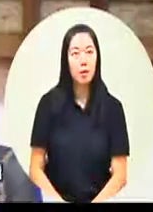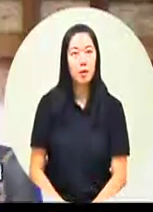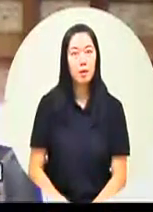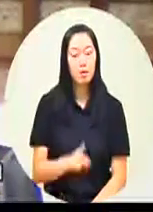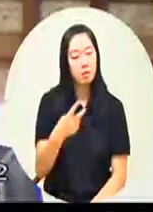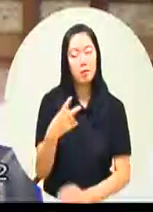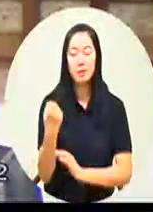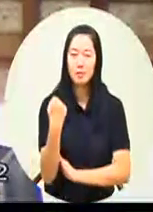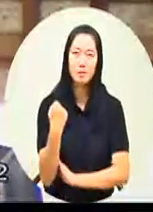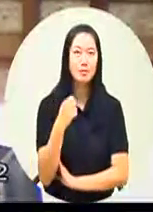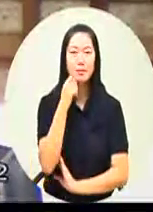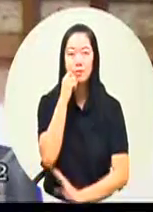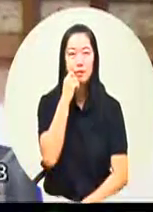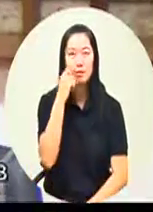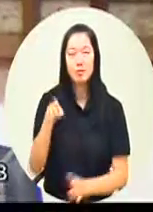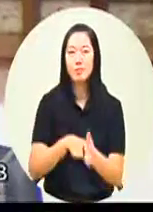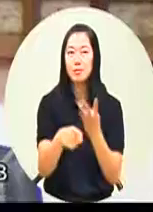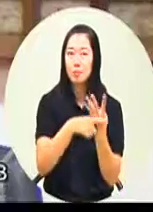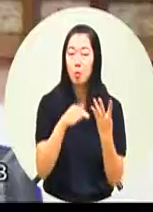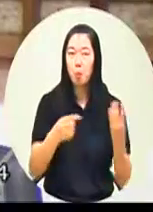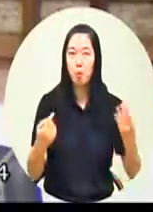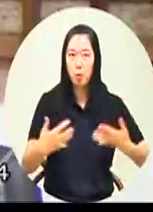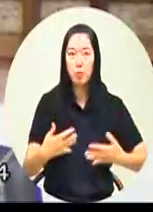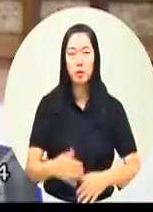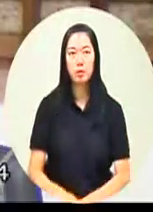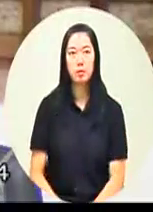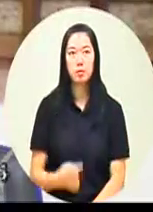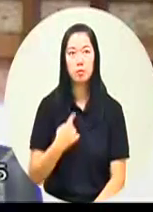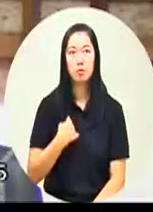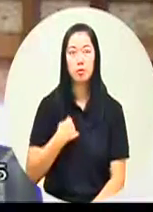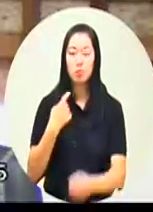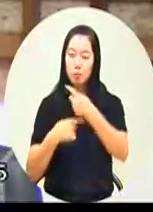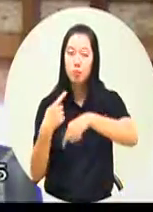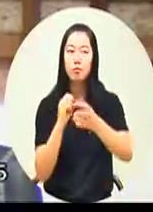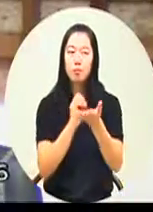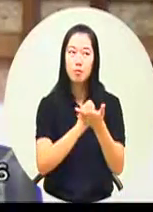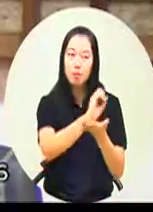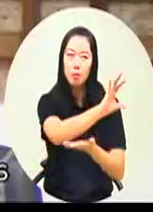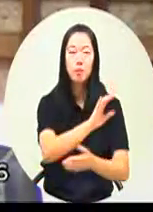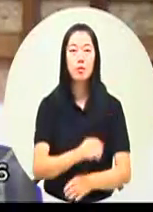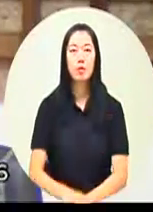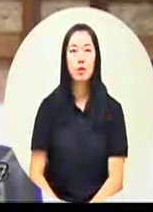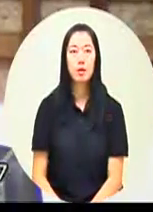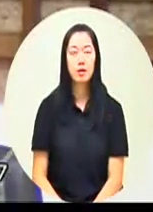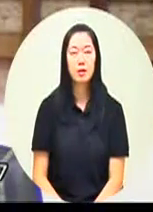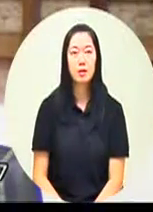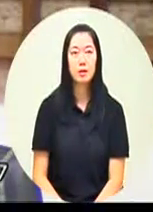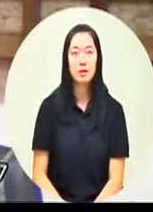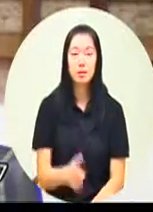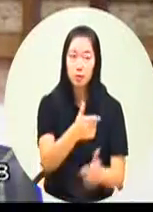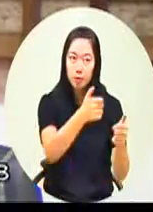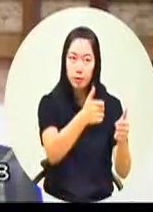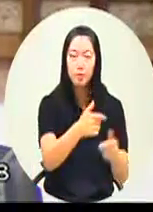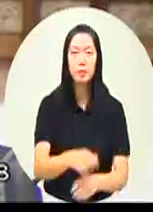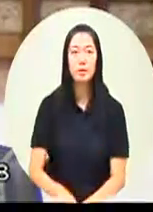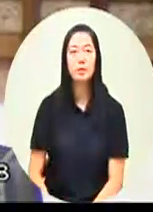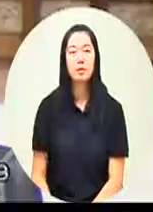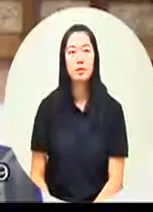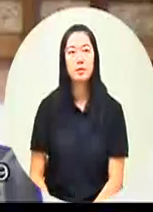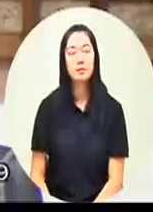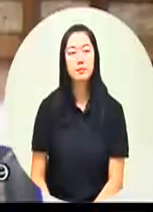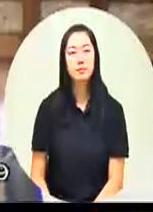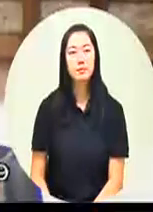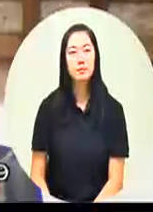力了哈，这个是专业的问题，我们只能代为反映，代为争取哈。局长你好，谢谢哈，就是因地制宜，你请坐哈，谢